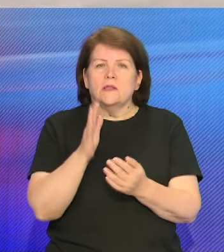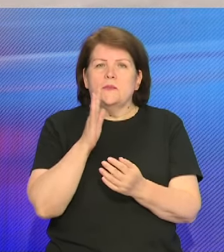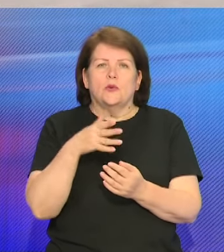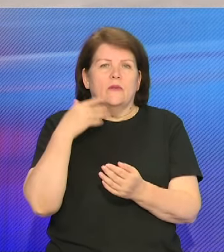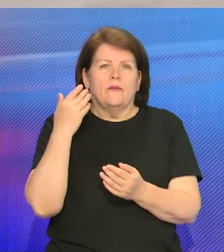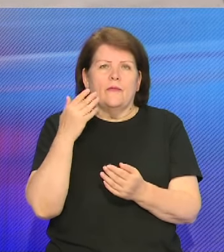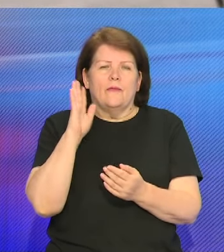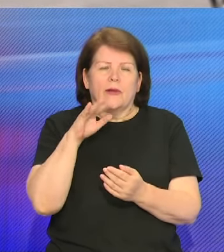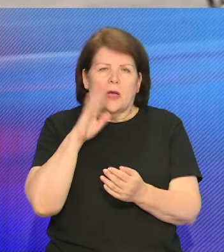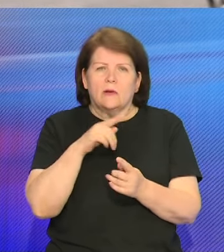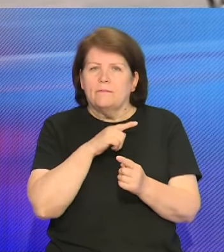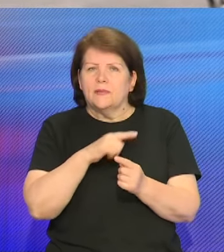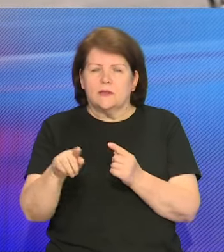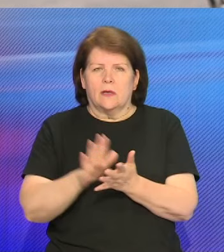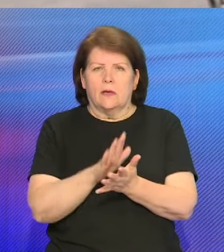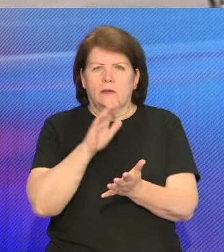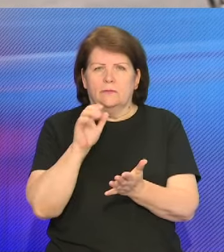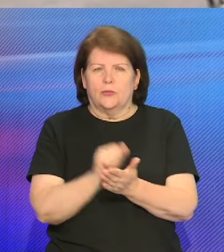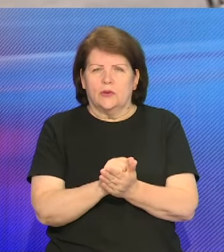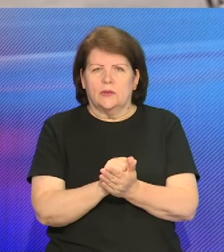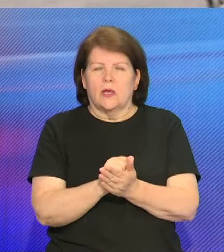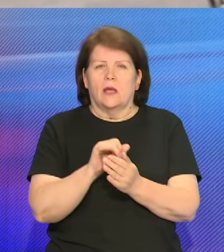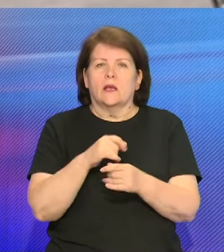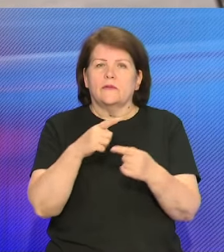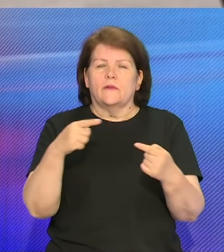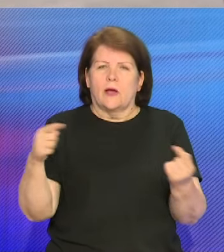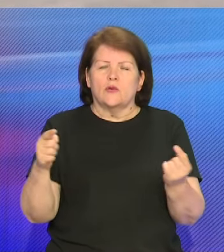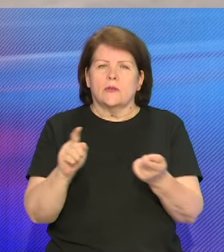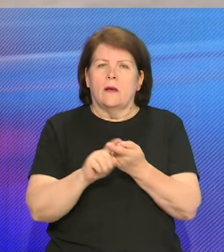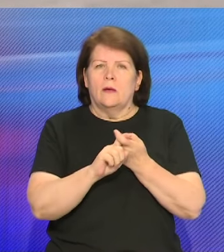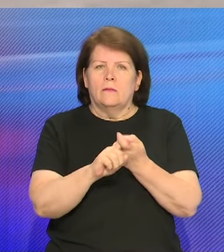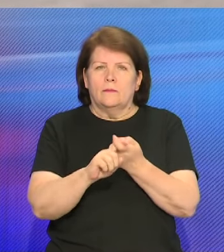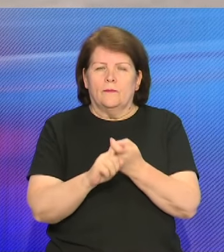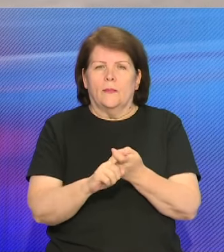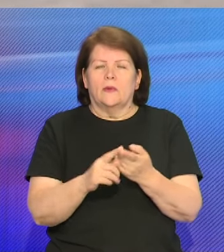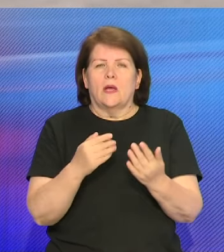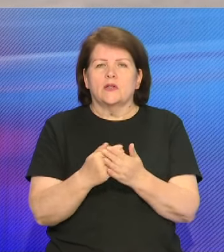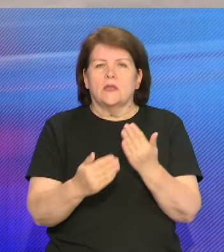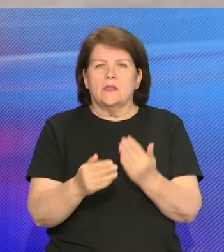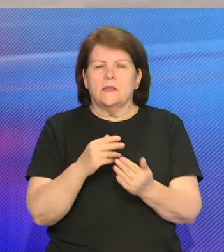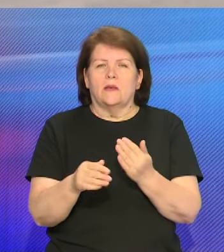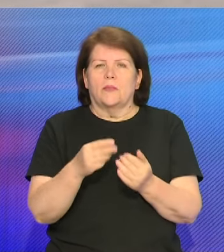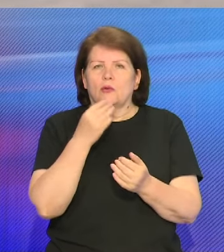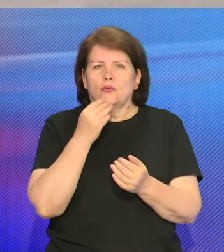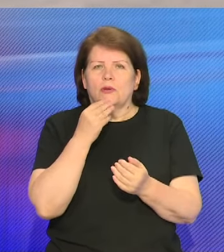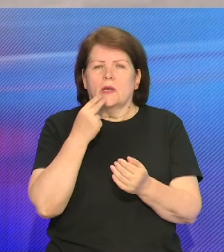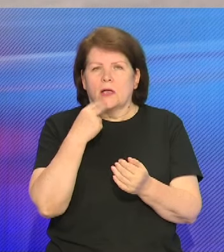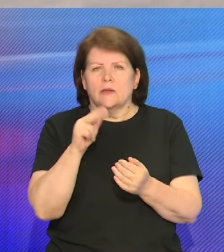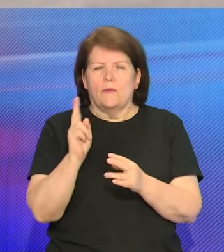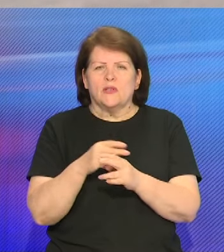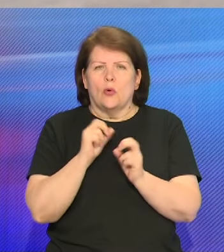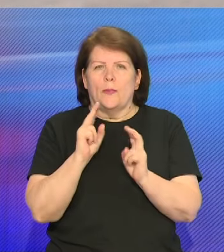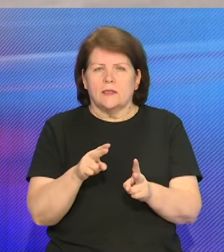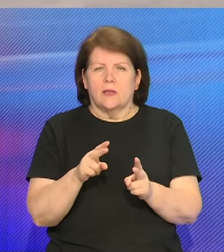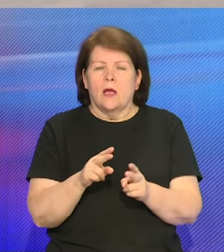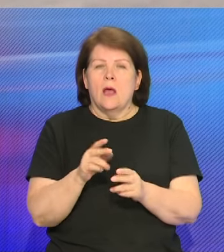будет ускорение развития микроорганизмов, даже если продукт будет качественный и безопасный. Потом однозначно не